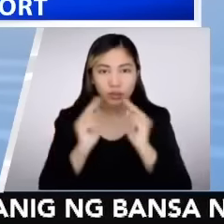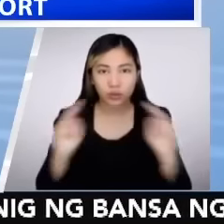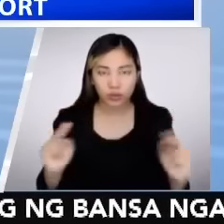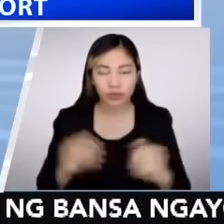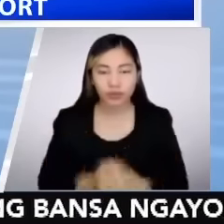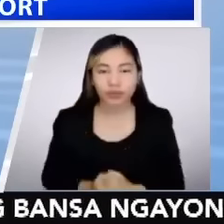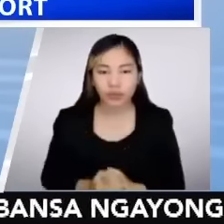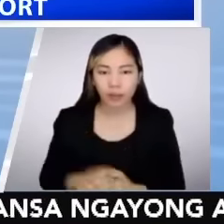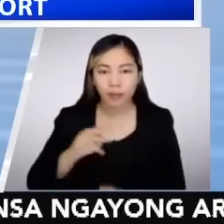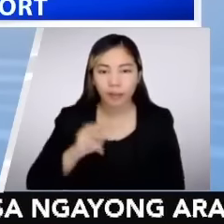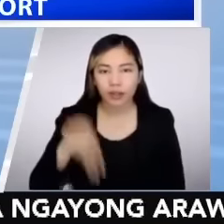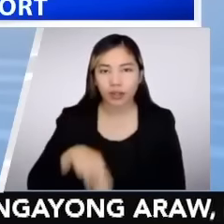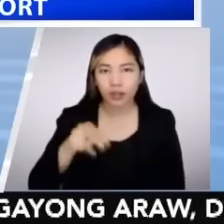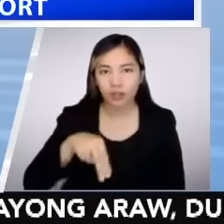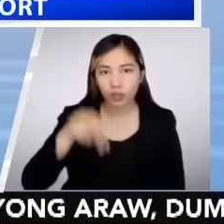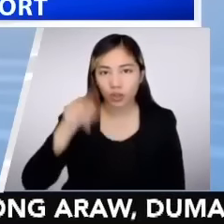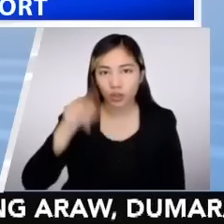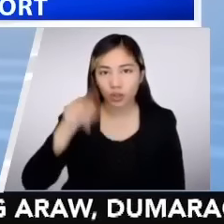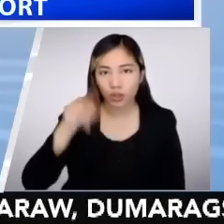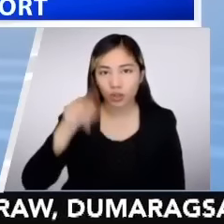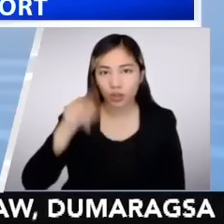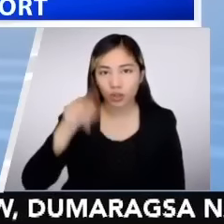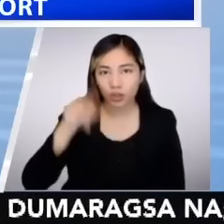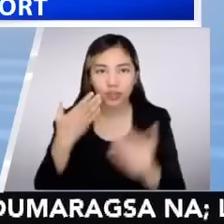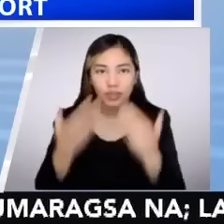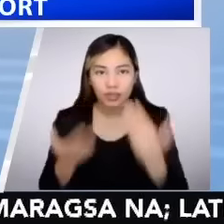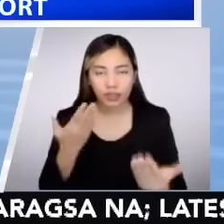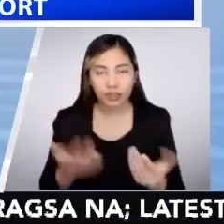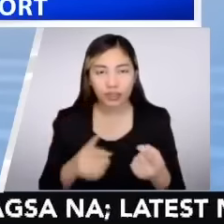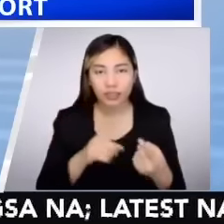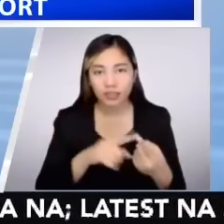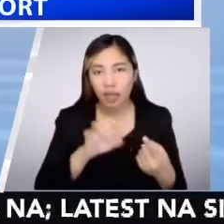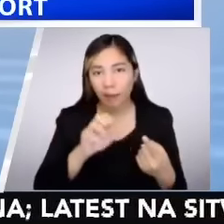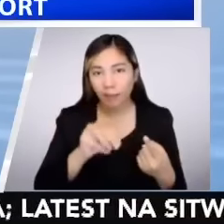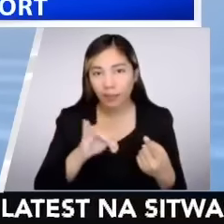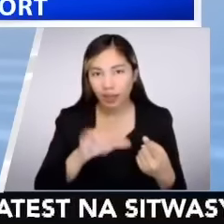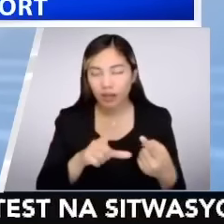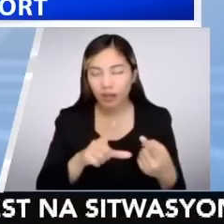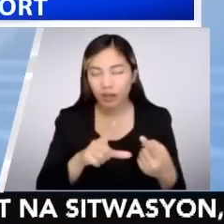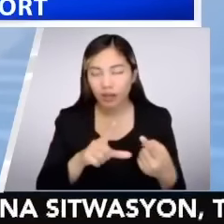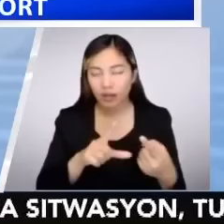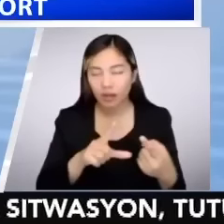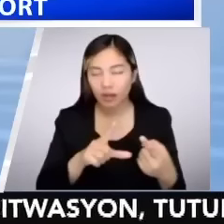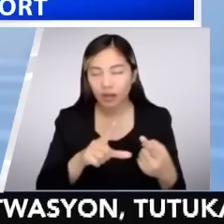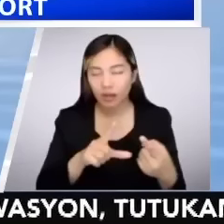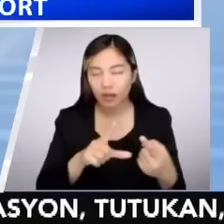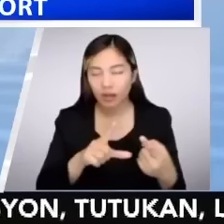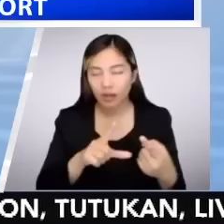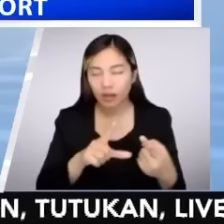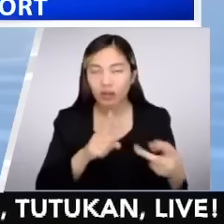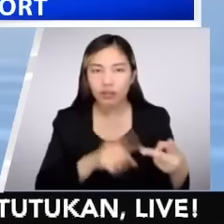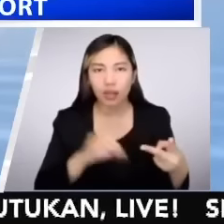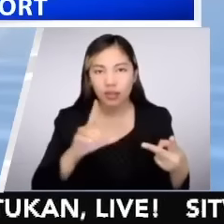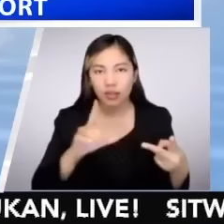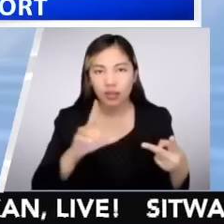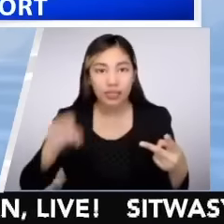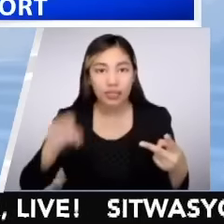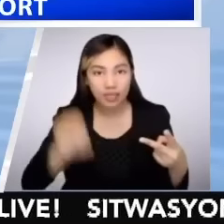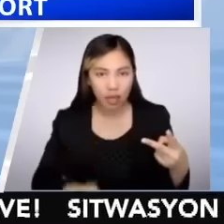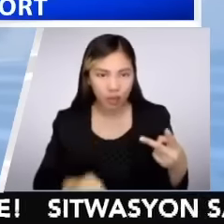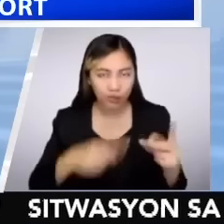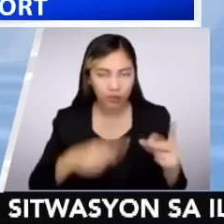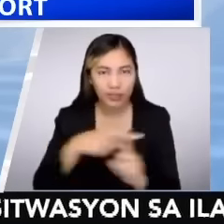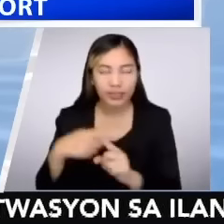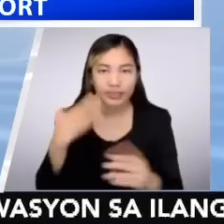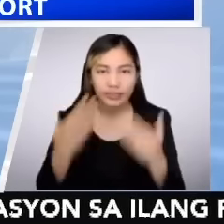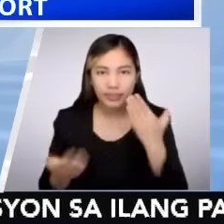Kay ang nakapwesto sa Manila South Cemetery. Mula naman sa GMA Regional TV, nakabantay sa Dagupan Roman Catholic Cemetery si Chris